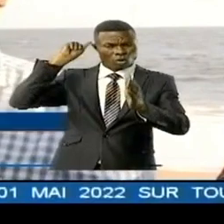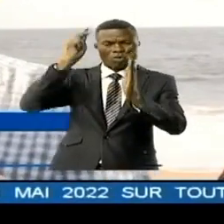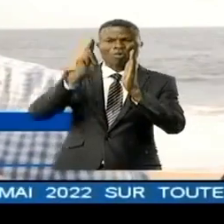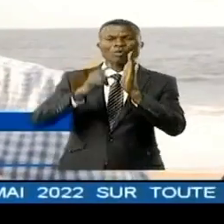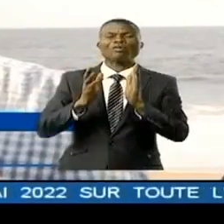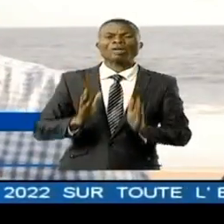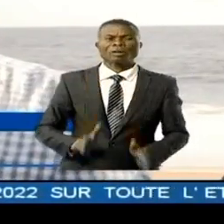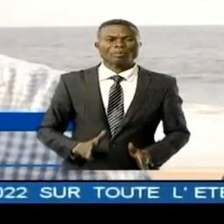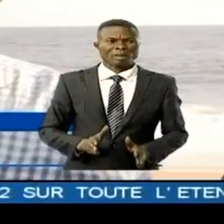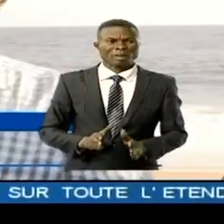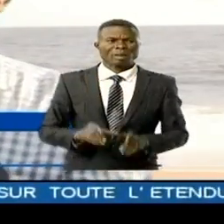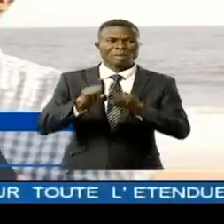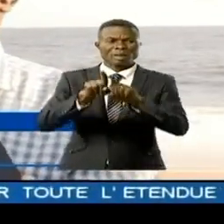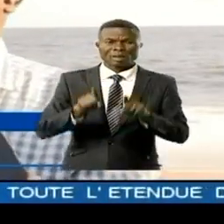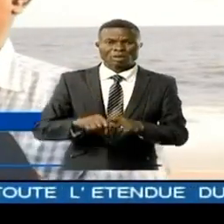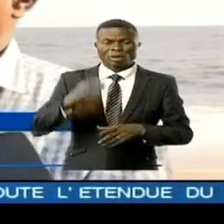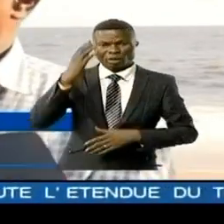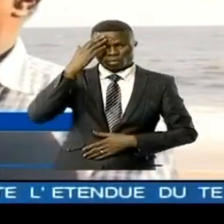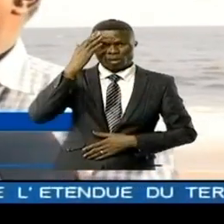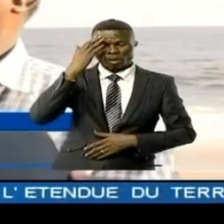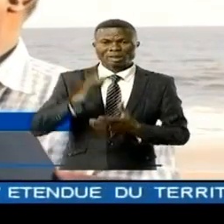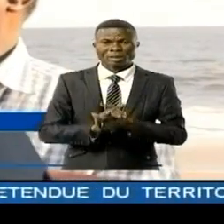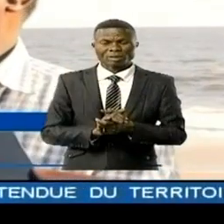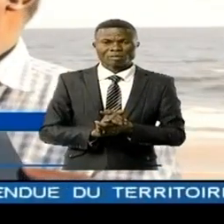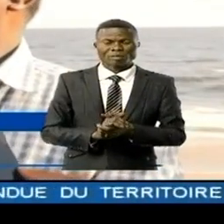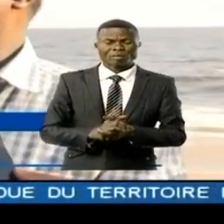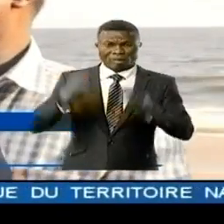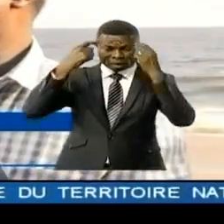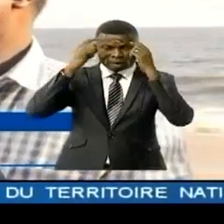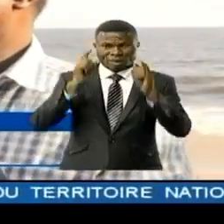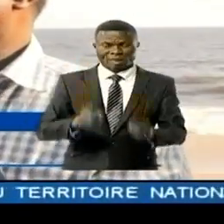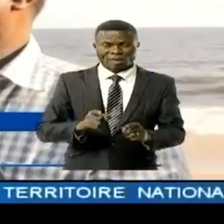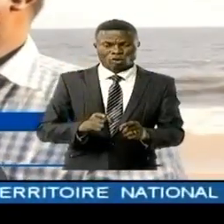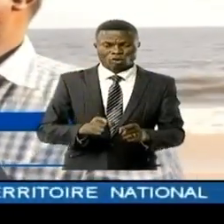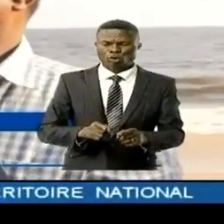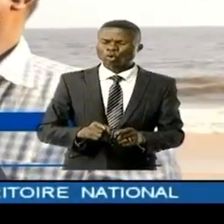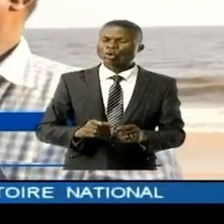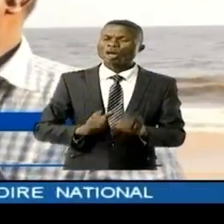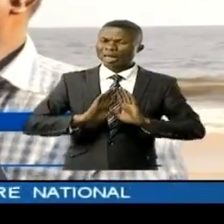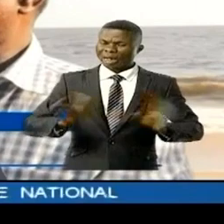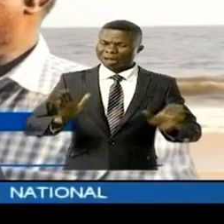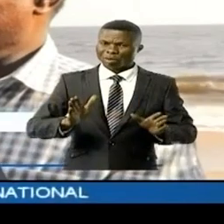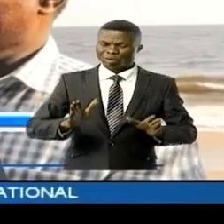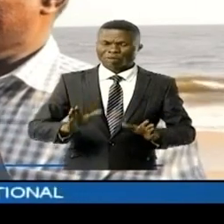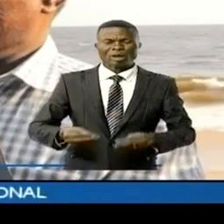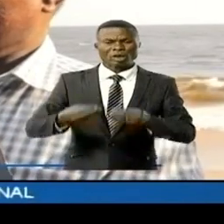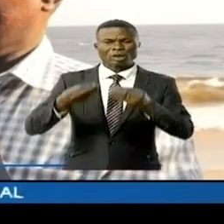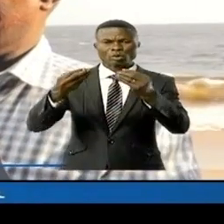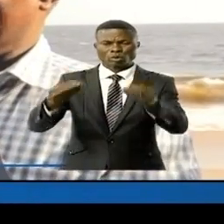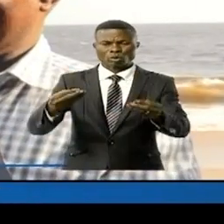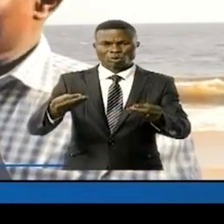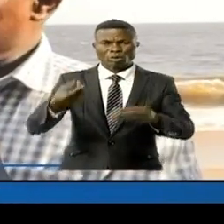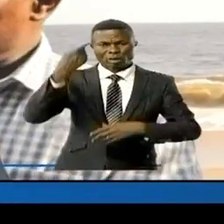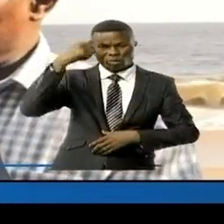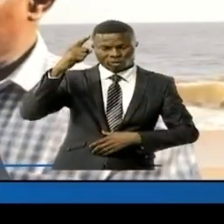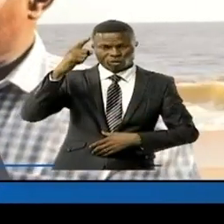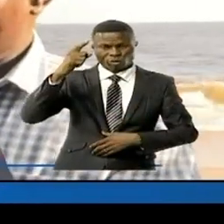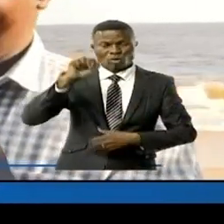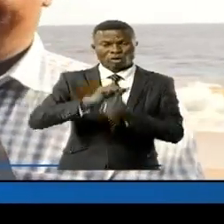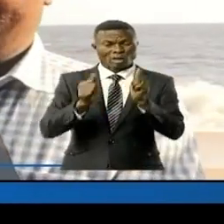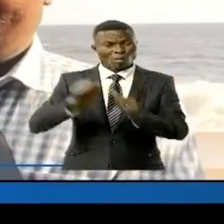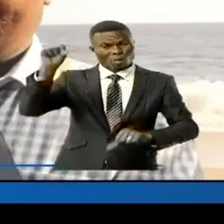et je crois que des mesures idoines vont être prises pour que pareils